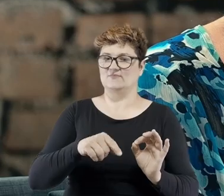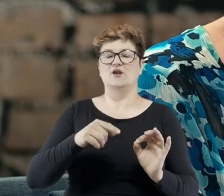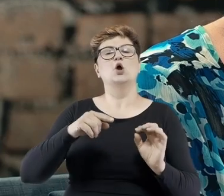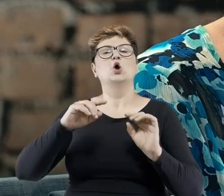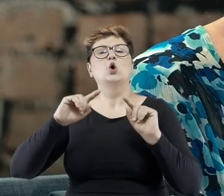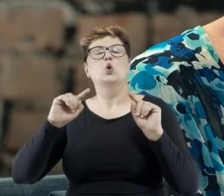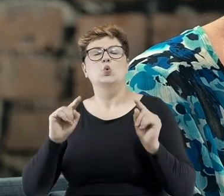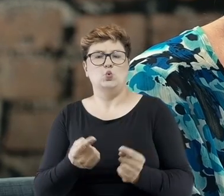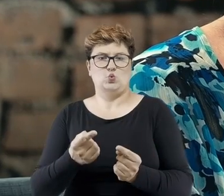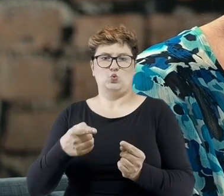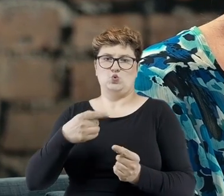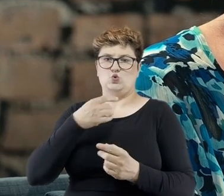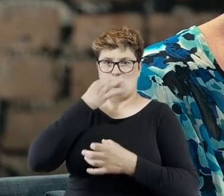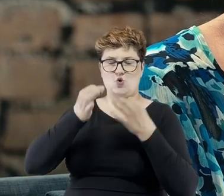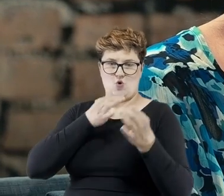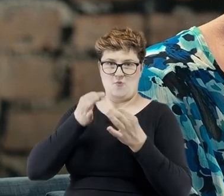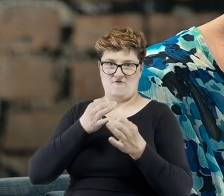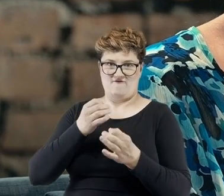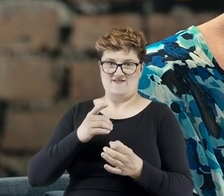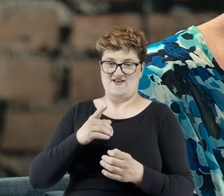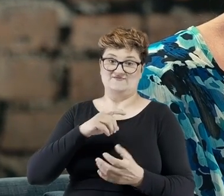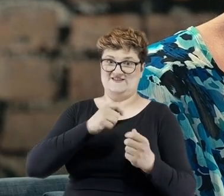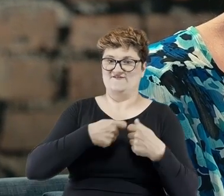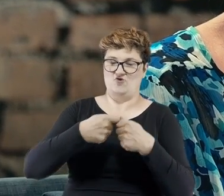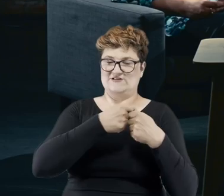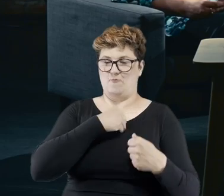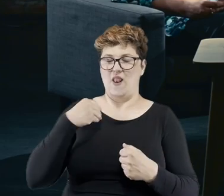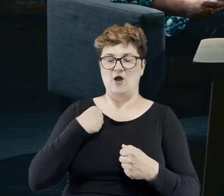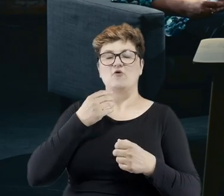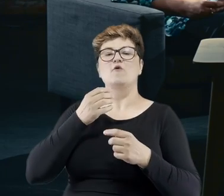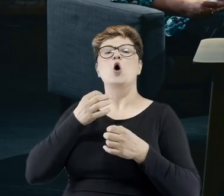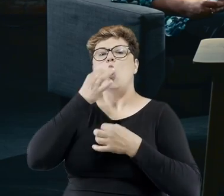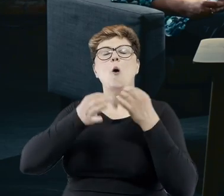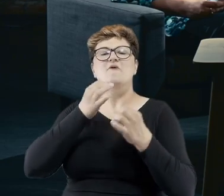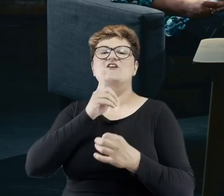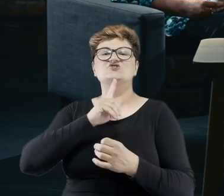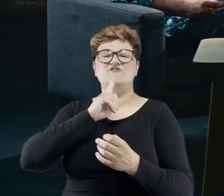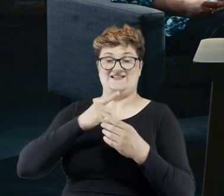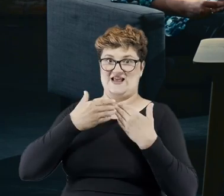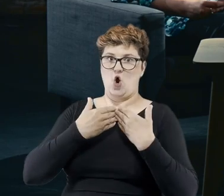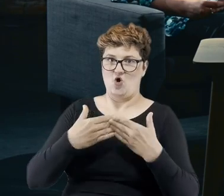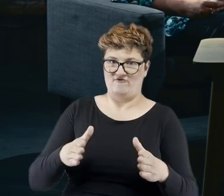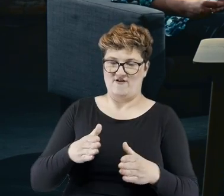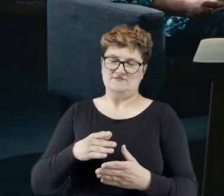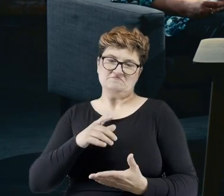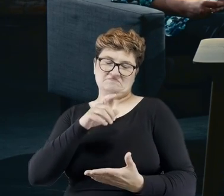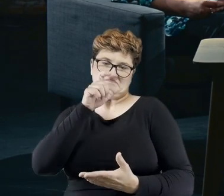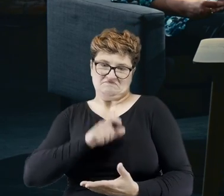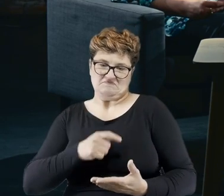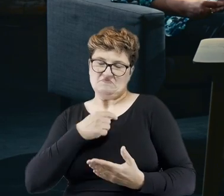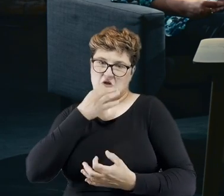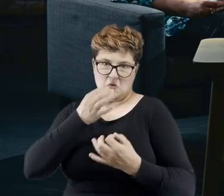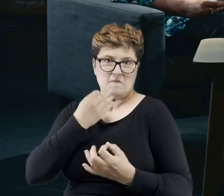taka krótka relacja z otwarcia tej świetlicy, kiedy osoba opisująca, krótko